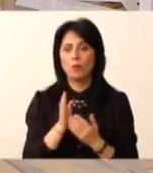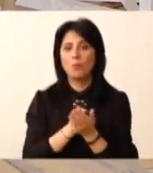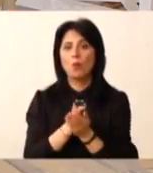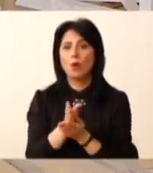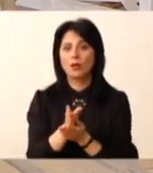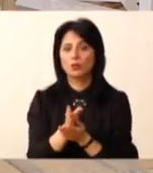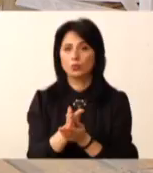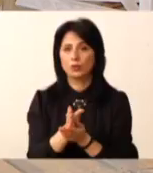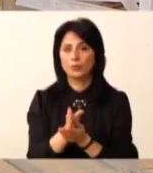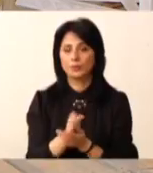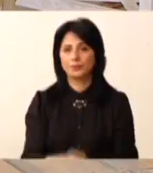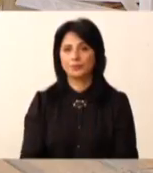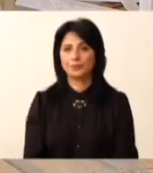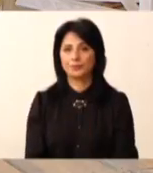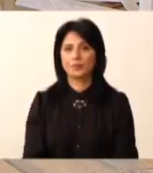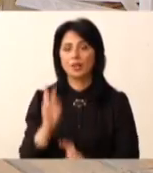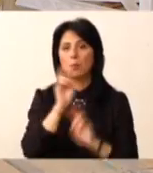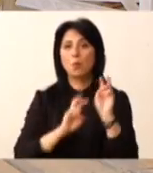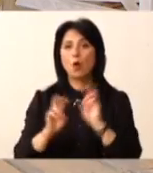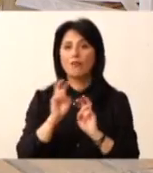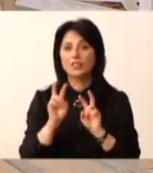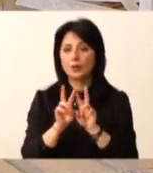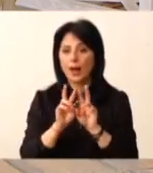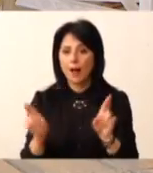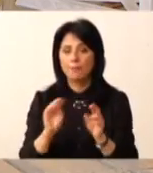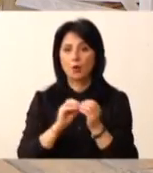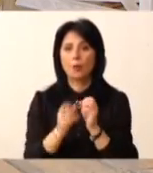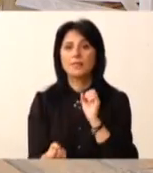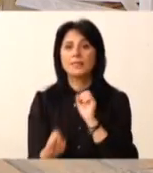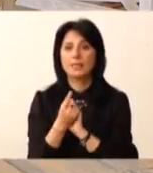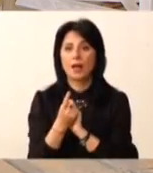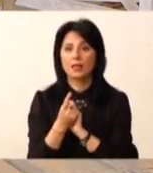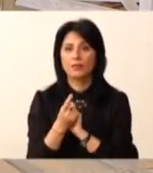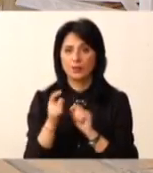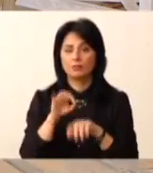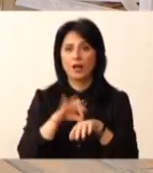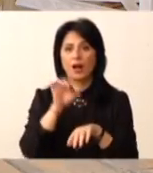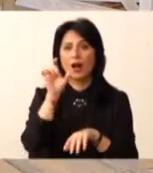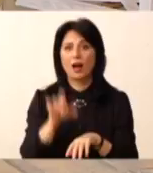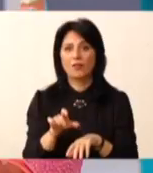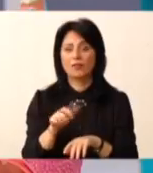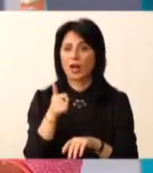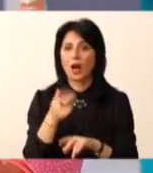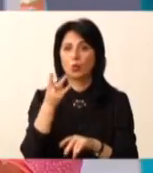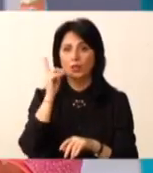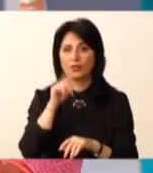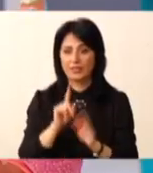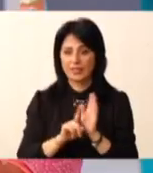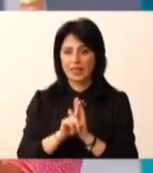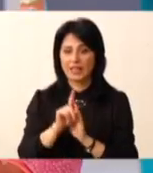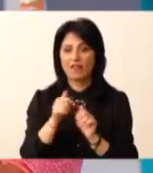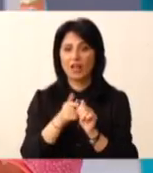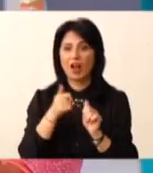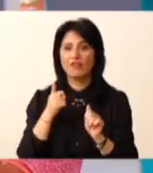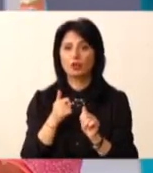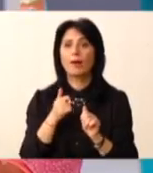მომართული მიმართულებით, რომ მოძებნოთ ანალოგიური პრობლემა, ეს პაციენტისთვისაც კარგია, ვინაიდან თავიდან